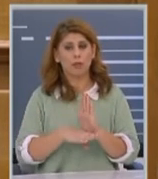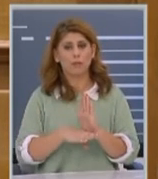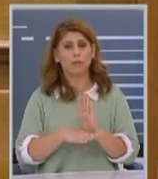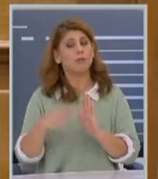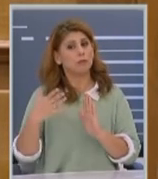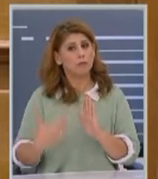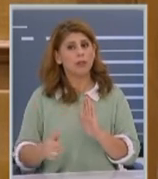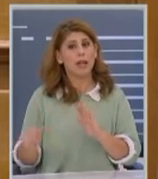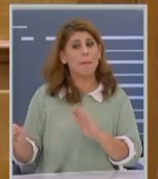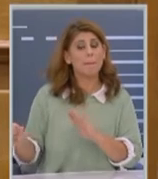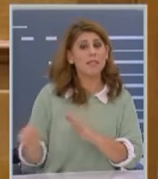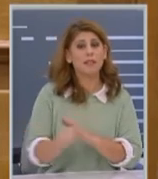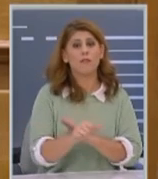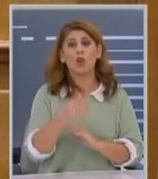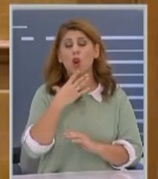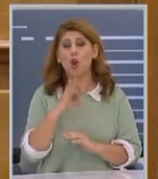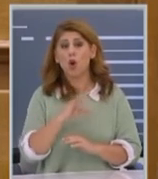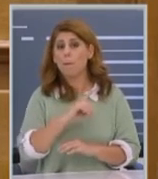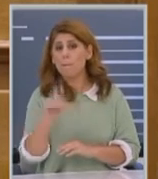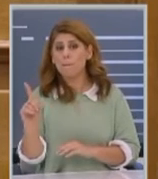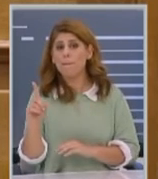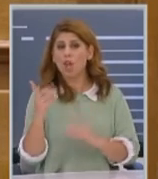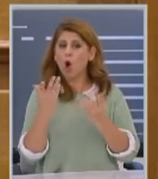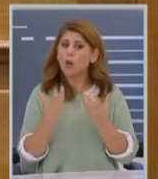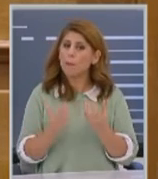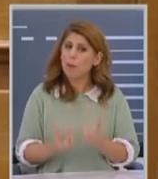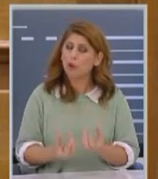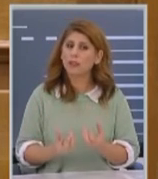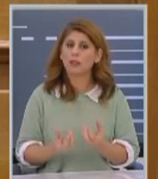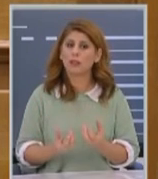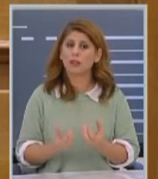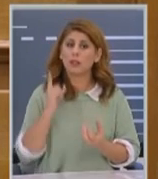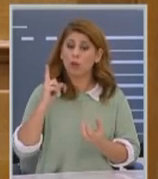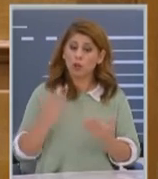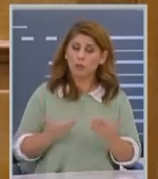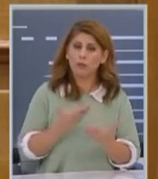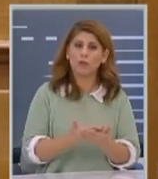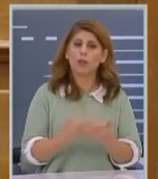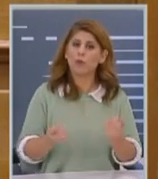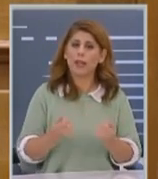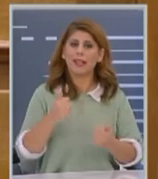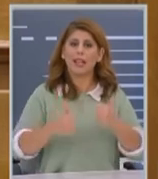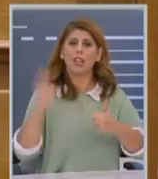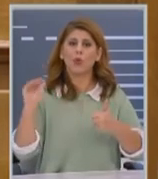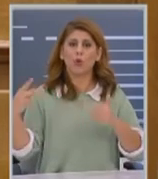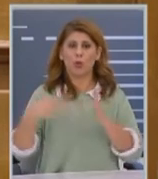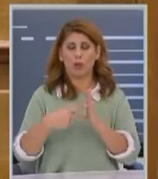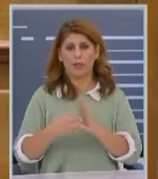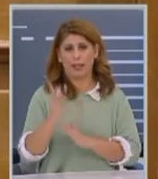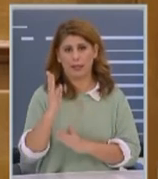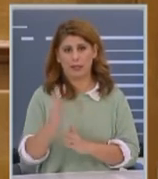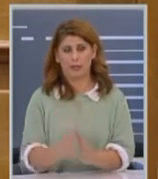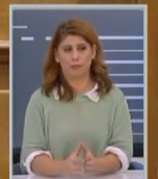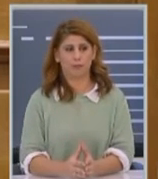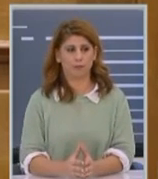είχε επιστραφεί λόγω μη οριμότητας της πρώτης υποβολής του που έγινε τον Ιούλιο του 2014.